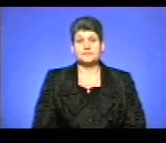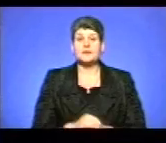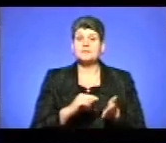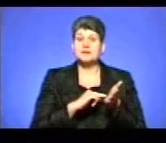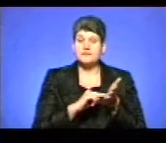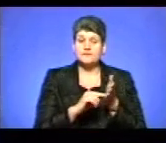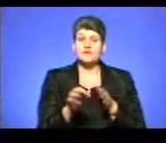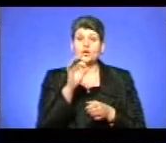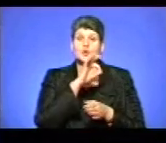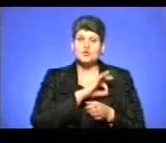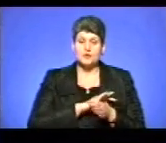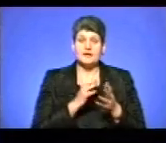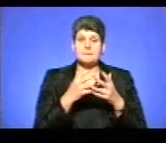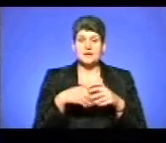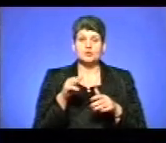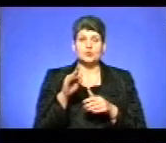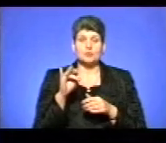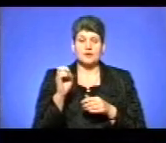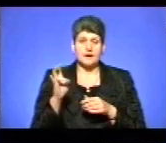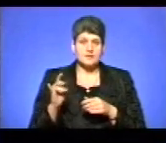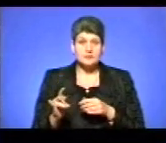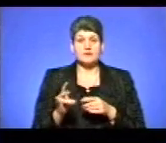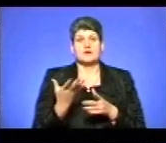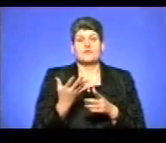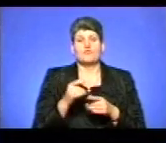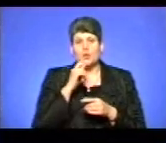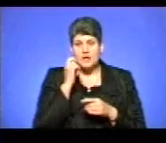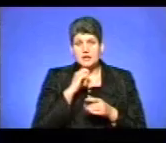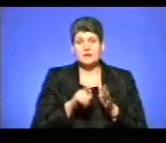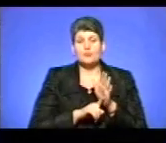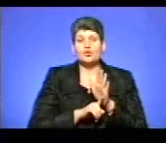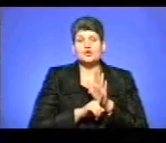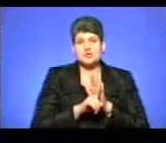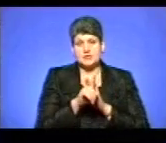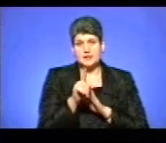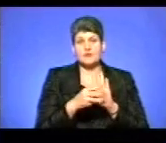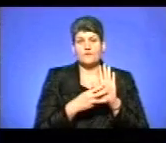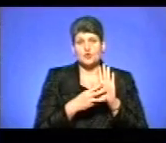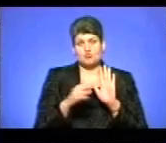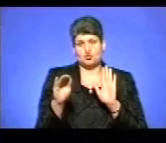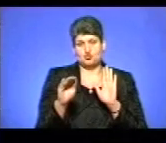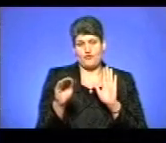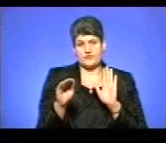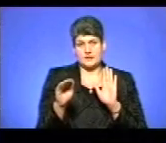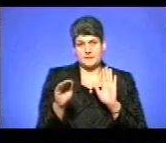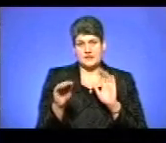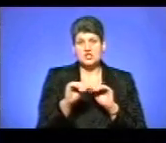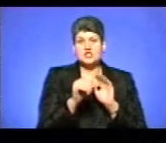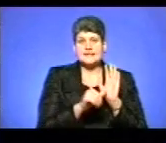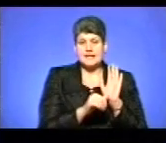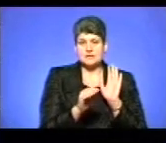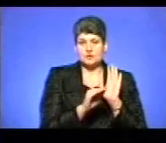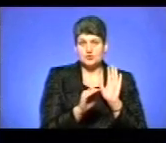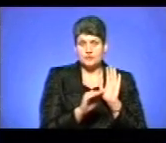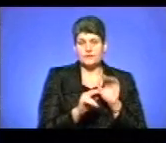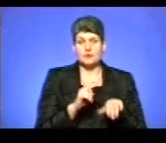Зазначу, використовувати пристрої TruCam у пілотному режимі в Україні патрульні поліцейські почали 8 жовтня. Із 16 жовтня